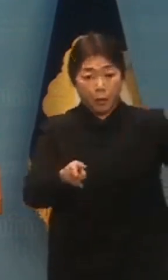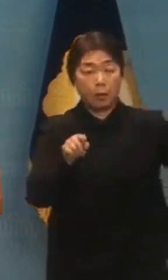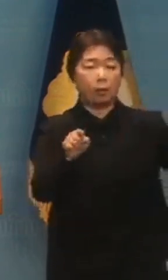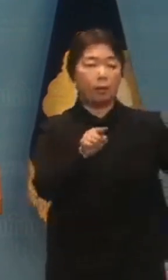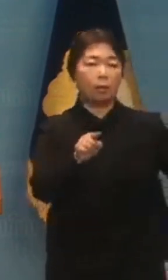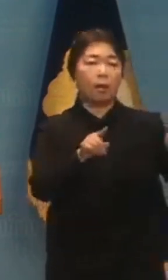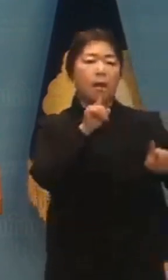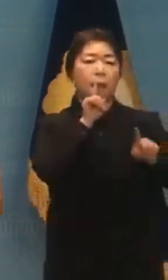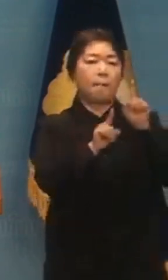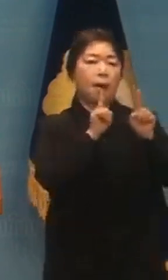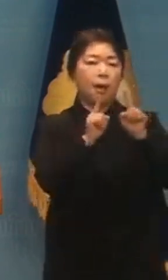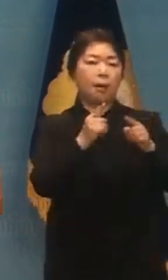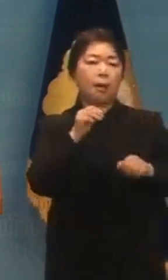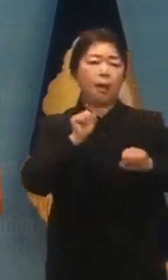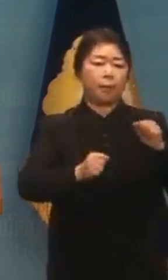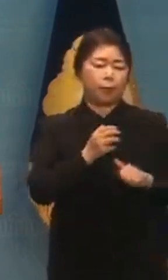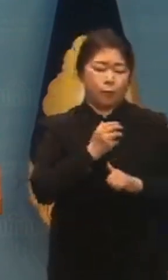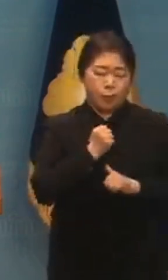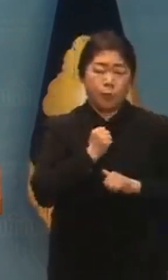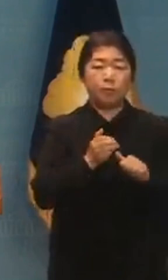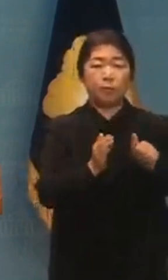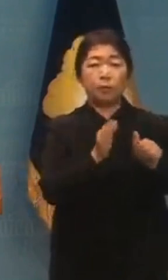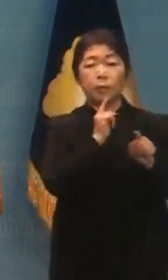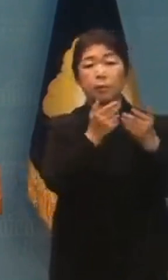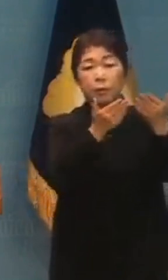말과 행동을 주의할 것을 호소드립니다.